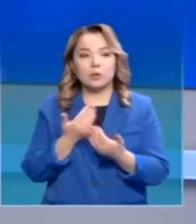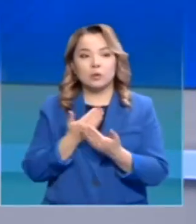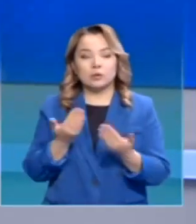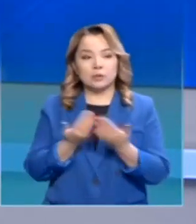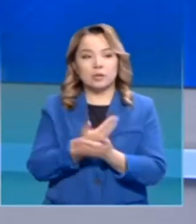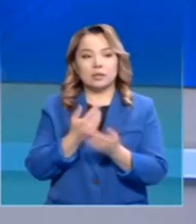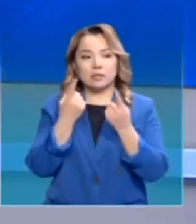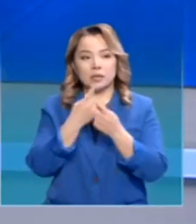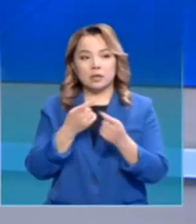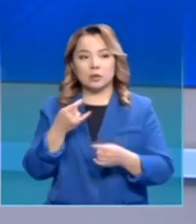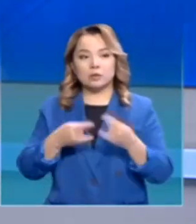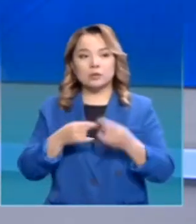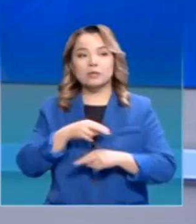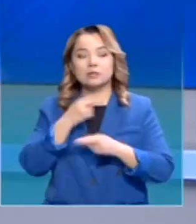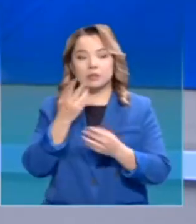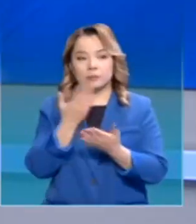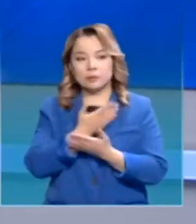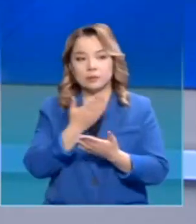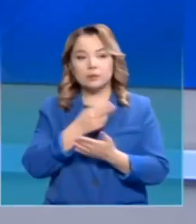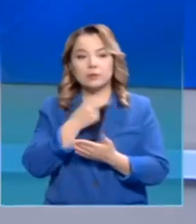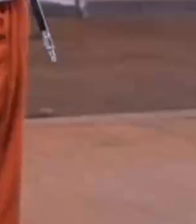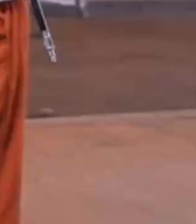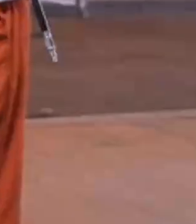деректерді ұлттық арнадан біліңіздер.